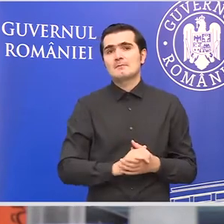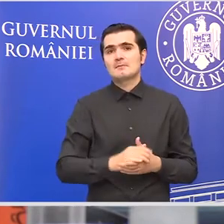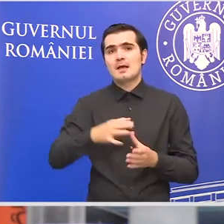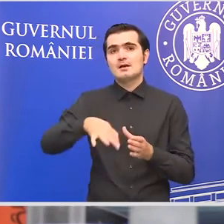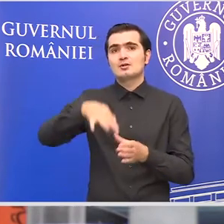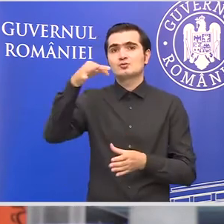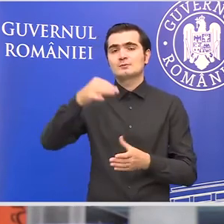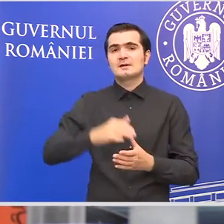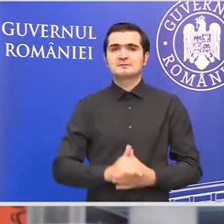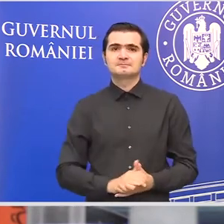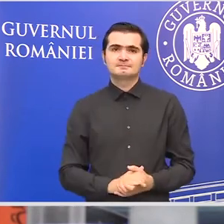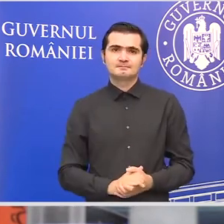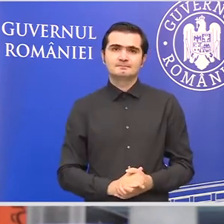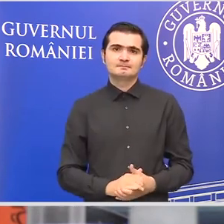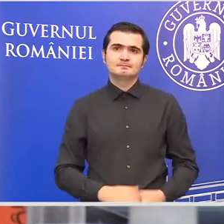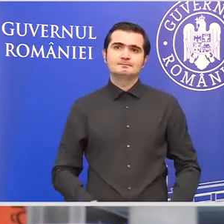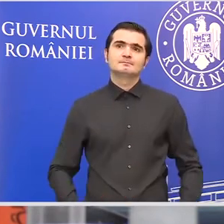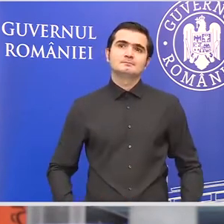rezultatele.